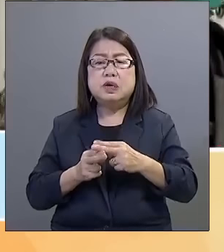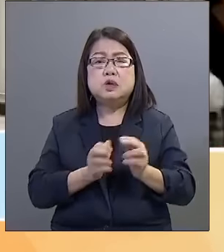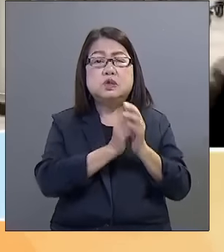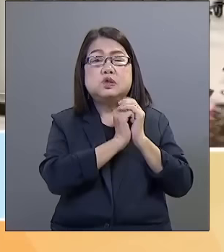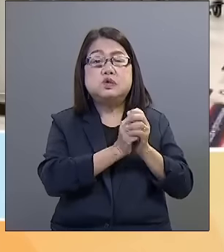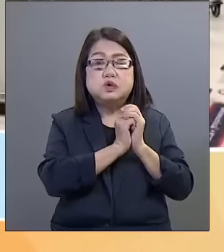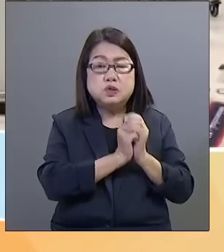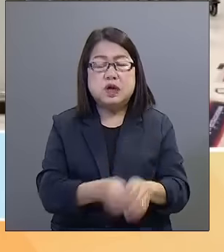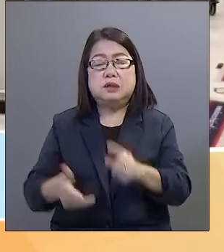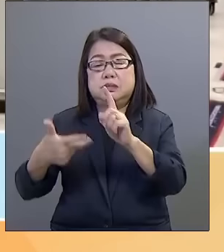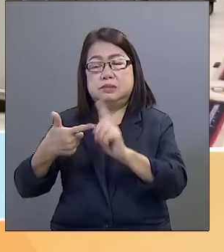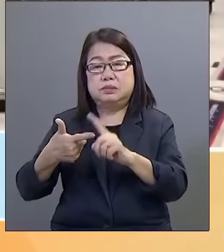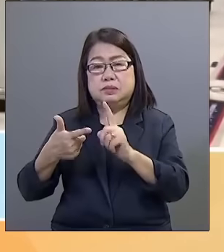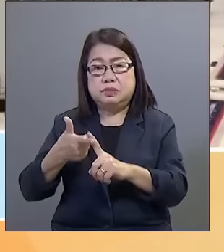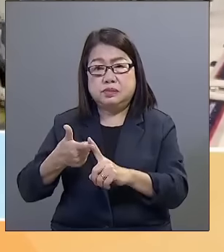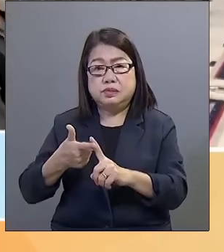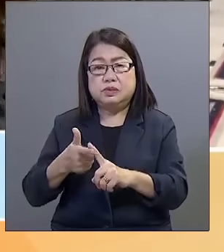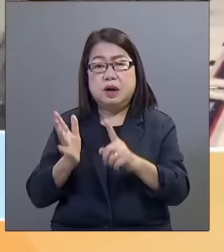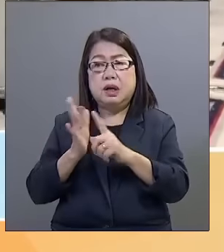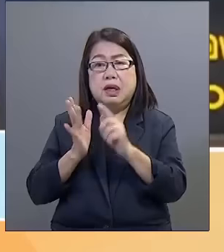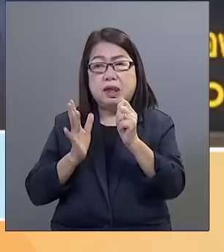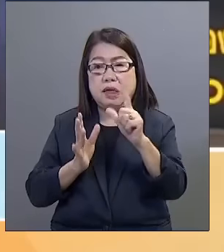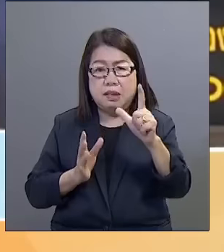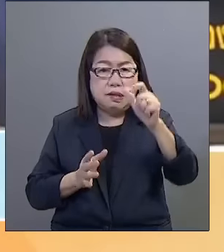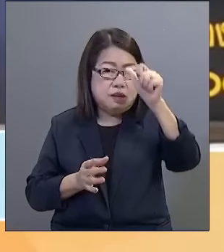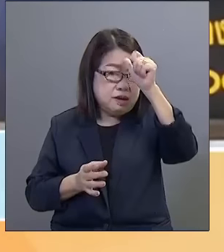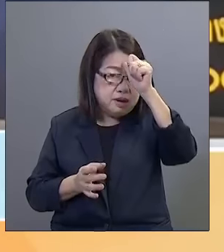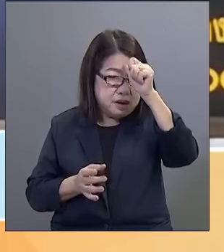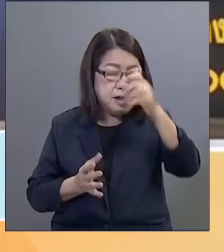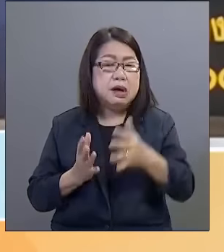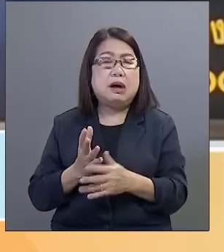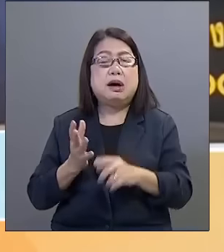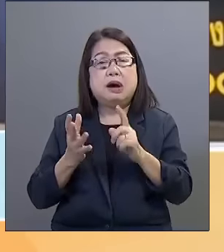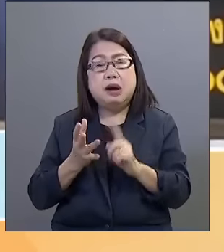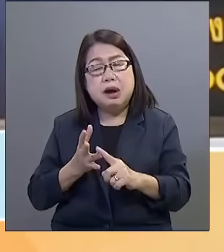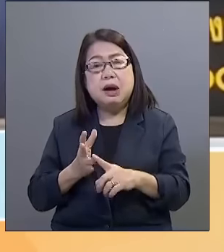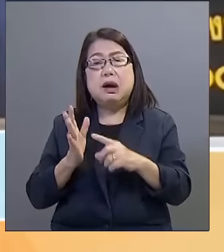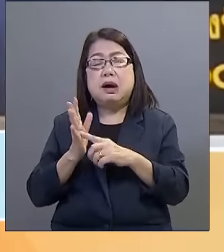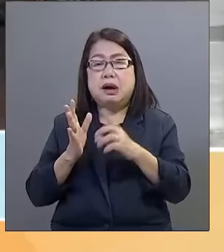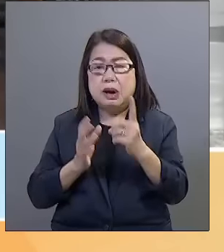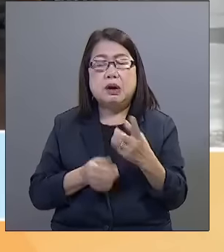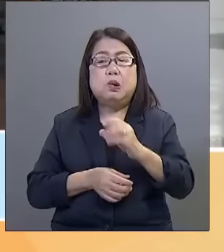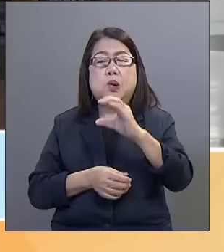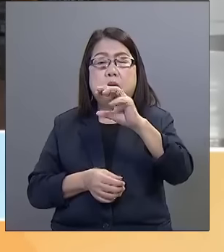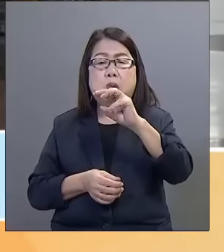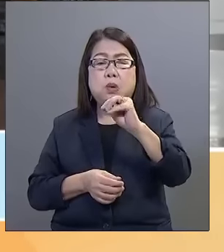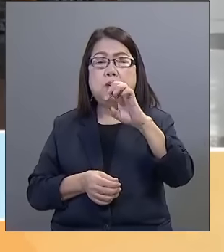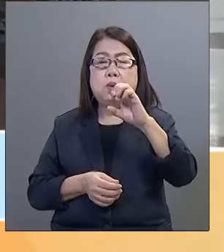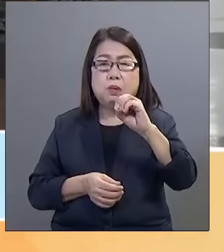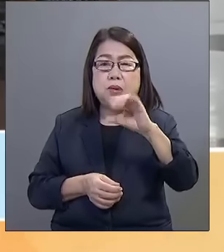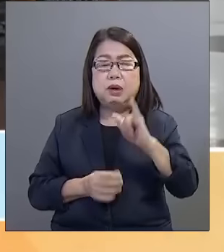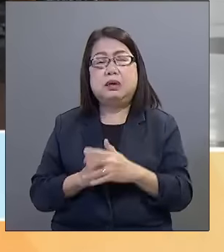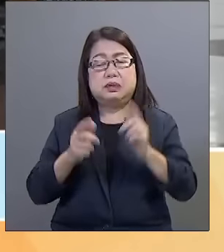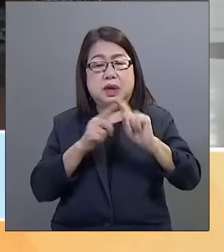ลฟาแล้วก็มาเบต้าเดลต้าแล้วก็มาโอเมกรอนนะฮะเพราะโอเมกรอนเนี่ยถ้าสังเกต